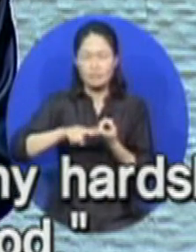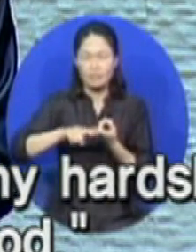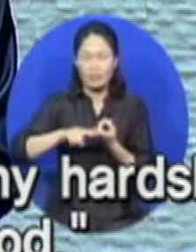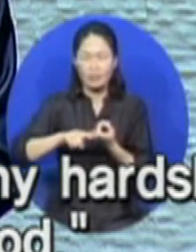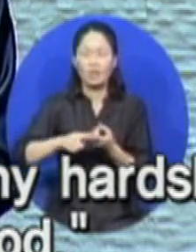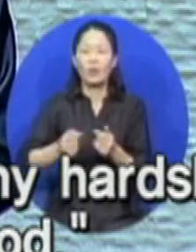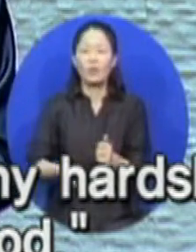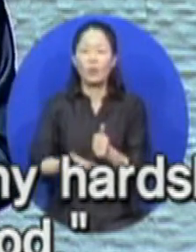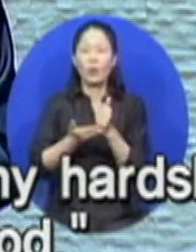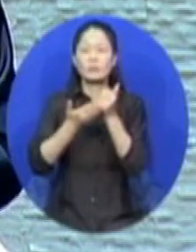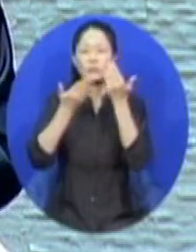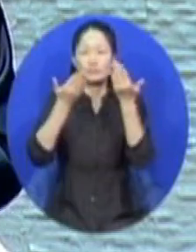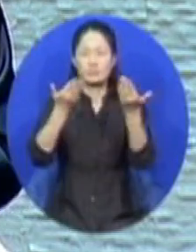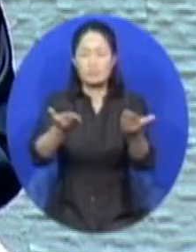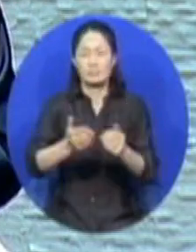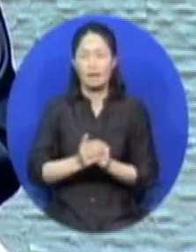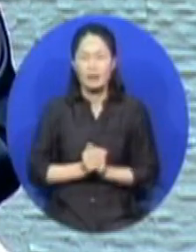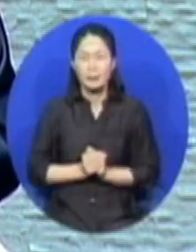는 겁니다